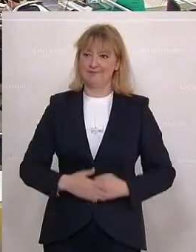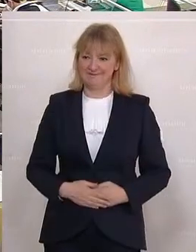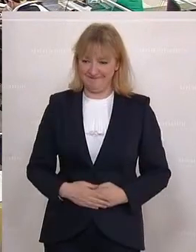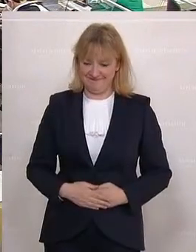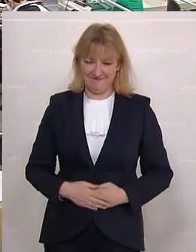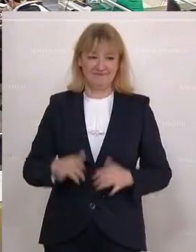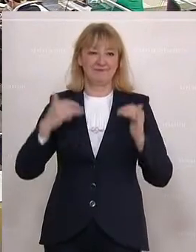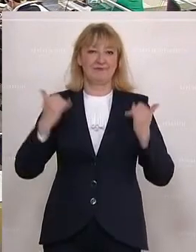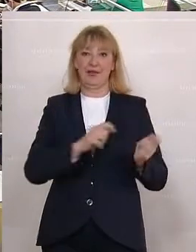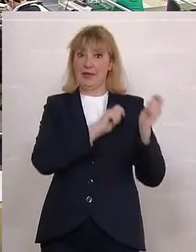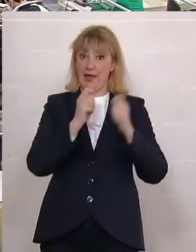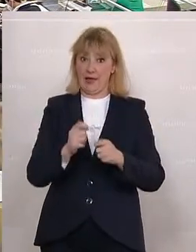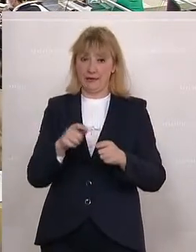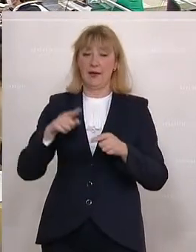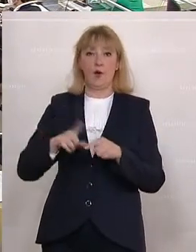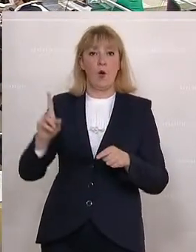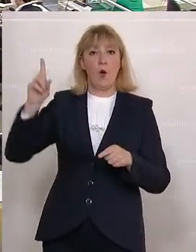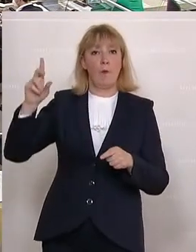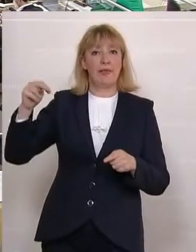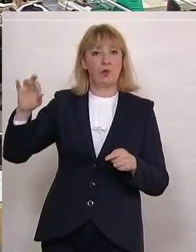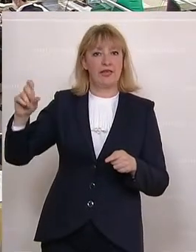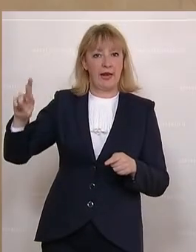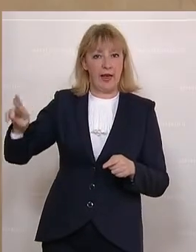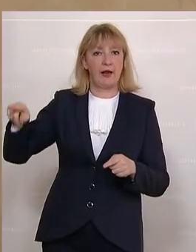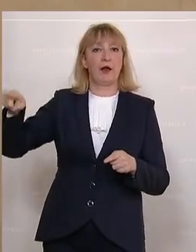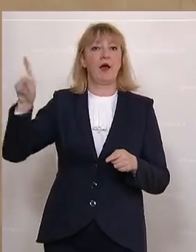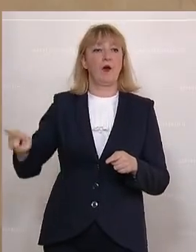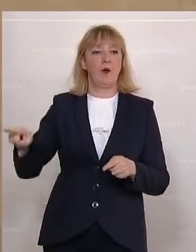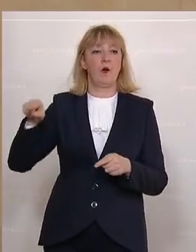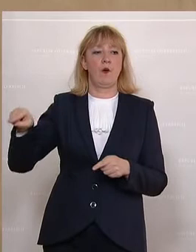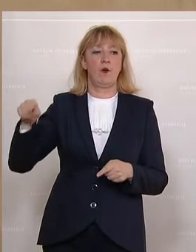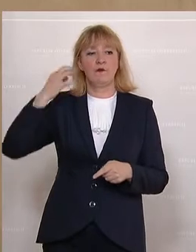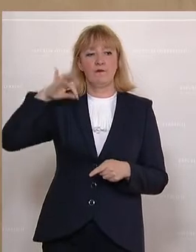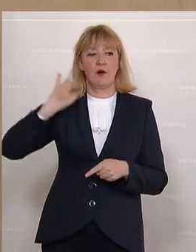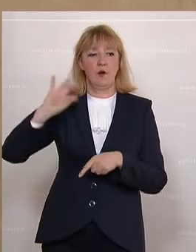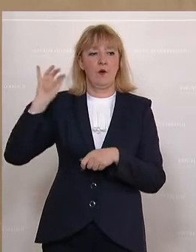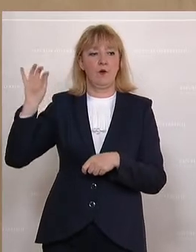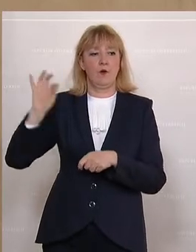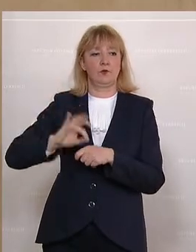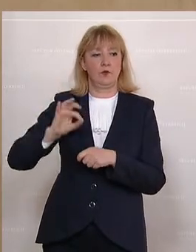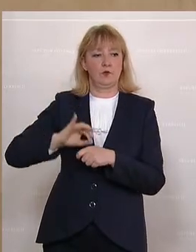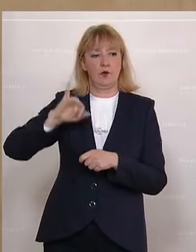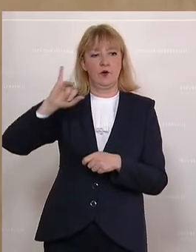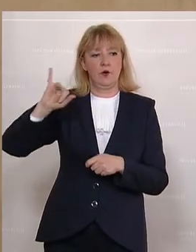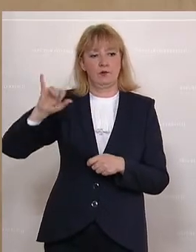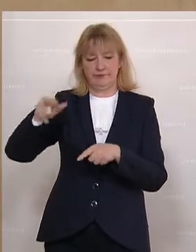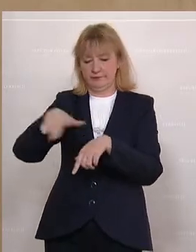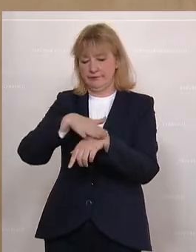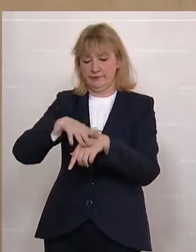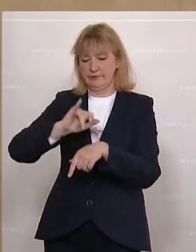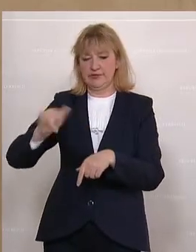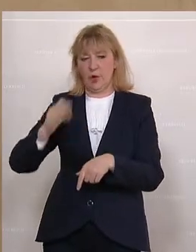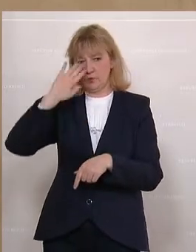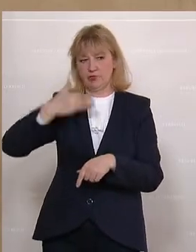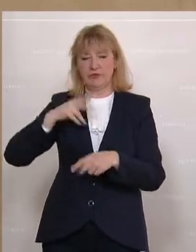und den herren am wort kennen sie sicher es ist franz erste risse sprechern der vp von joker jakub schwarz entschuldigen sie zum